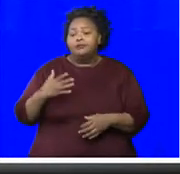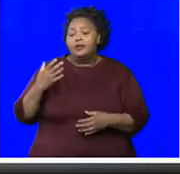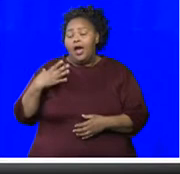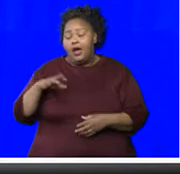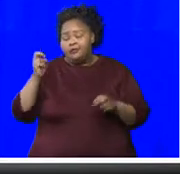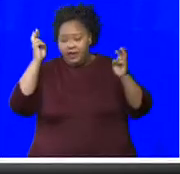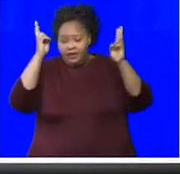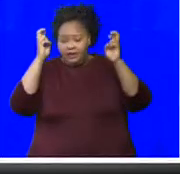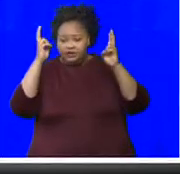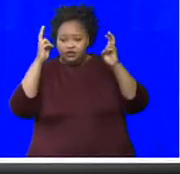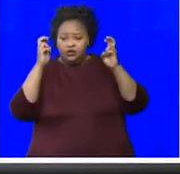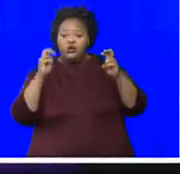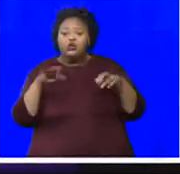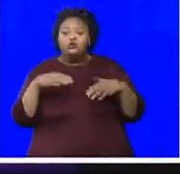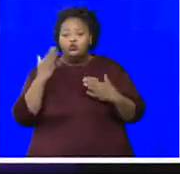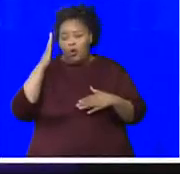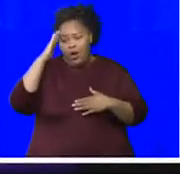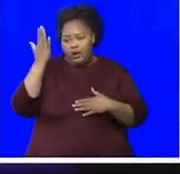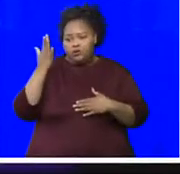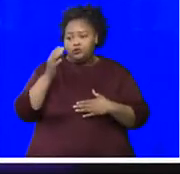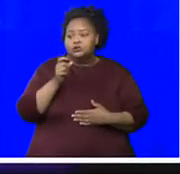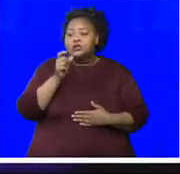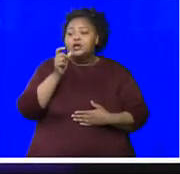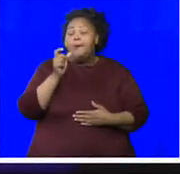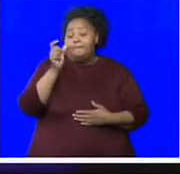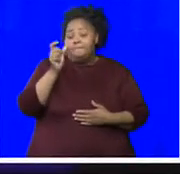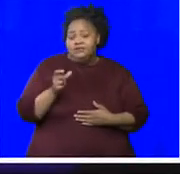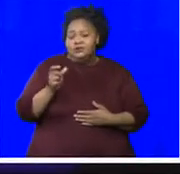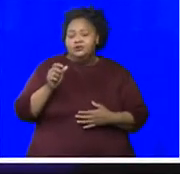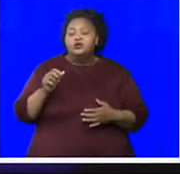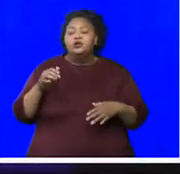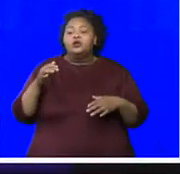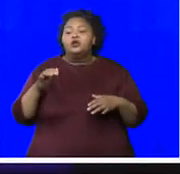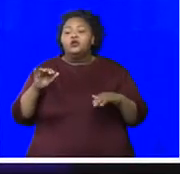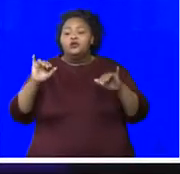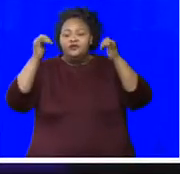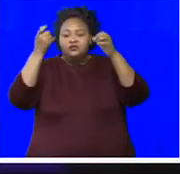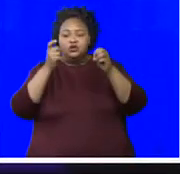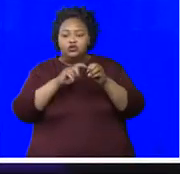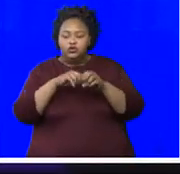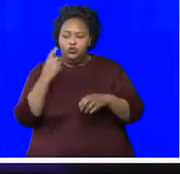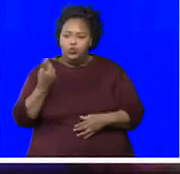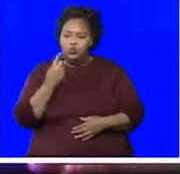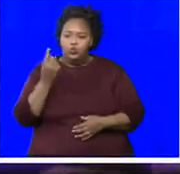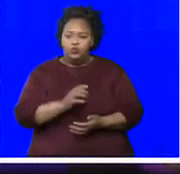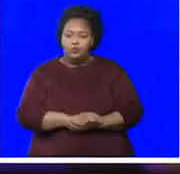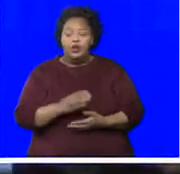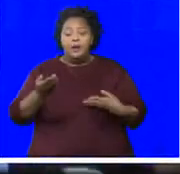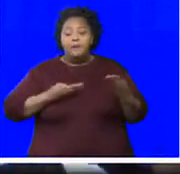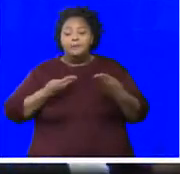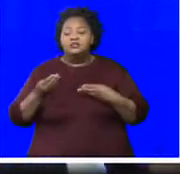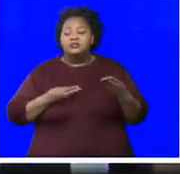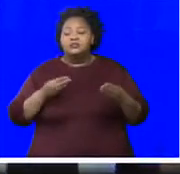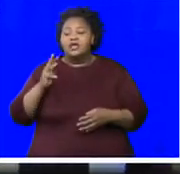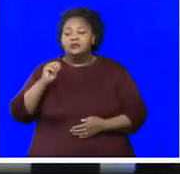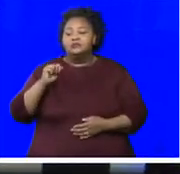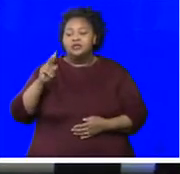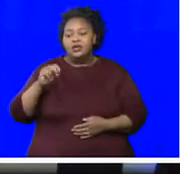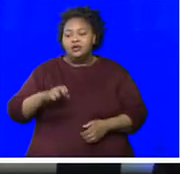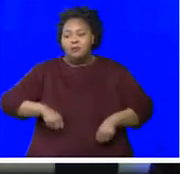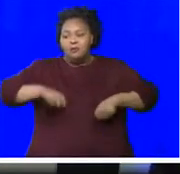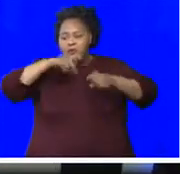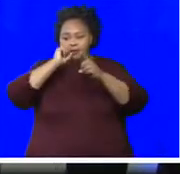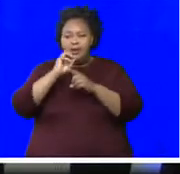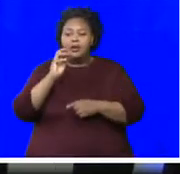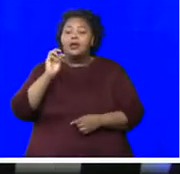noma ngifuna ukuthi kube nabantu Umphathi wenkampani MTN Eswatini Wandile Mtshali uthi lokucucutela lenkampani